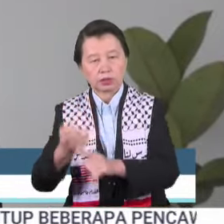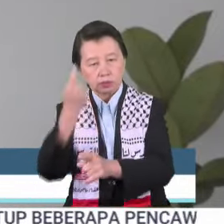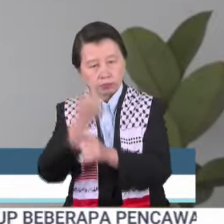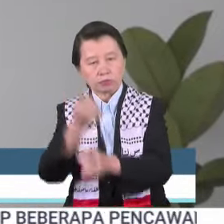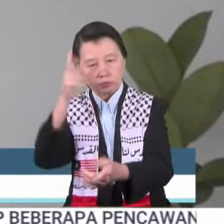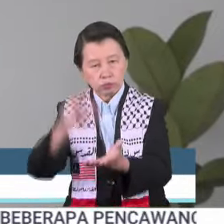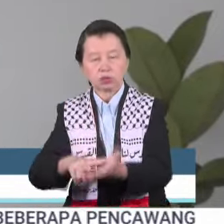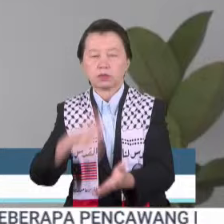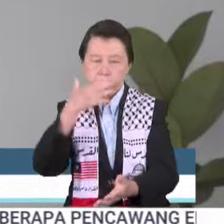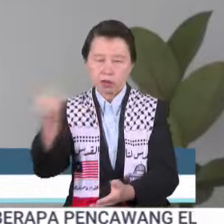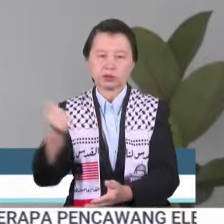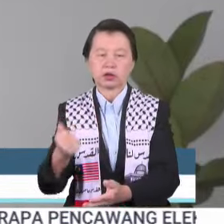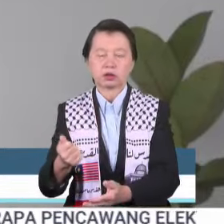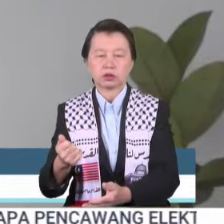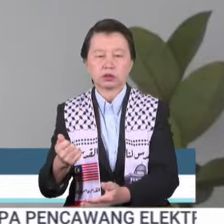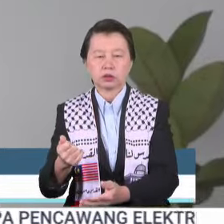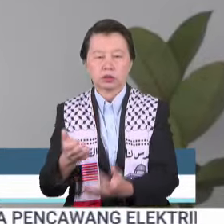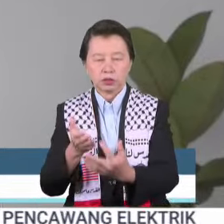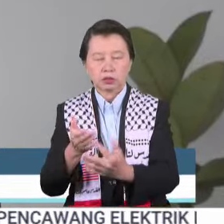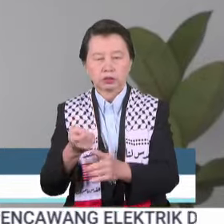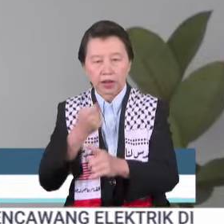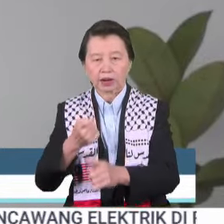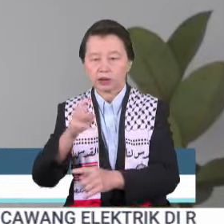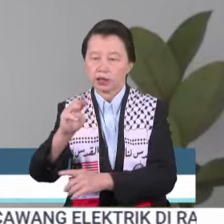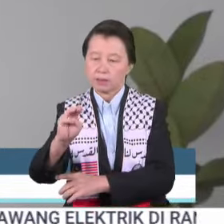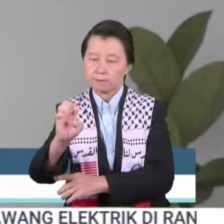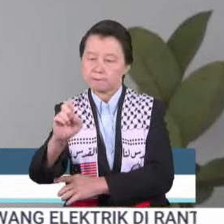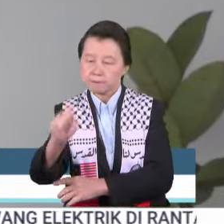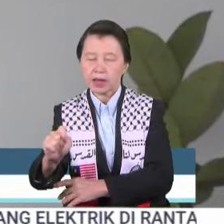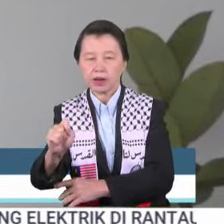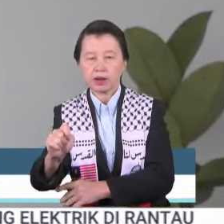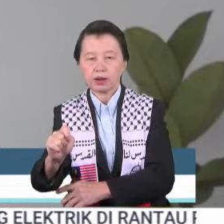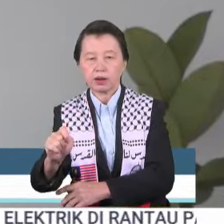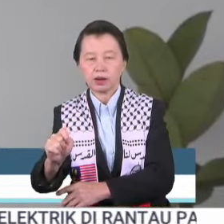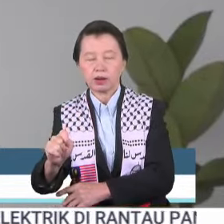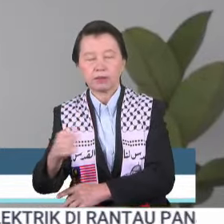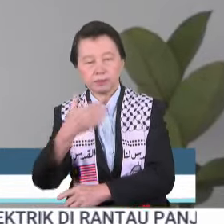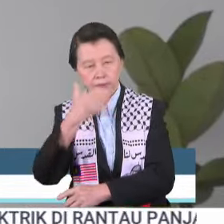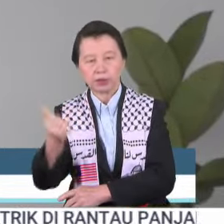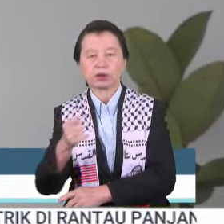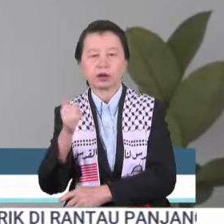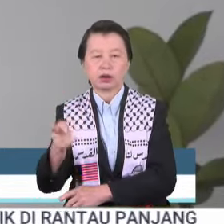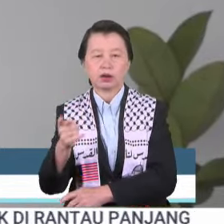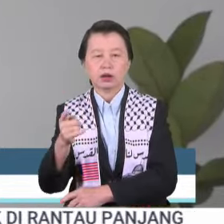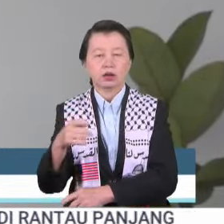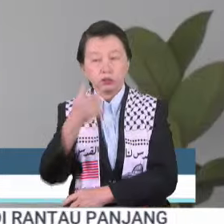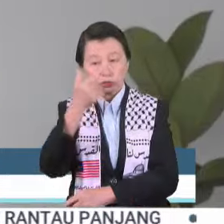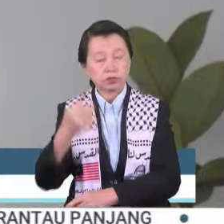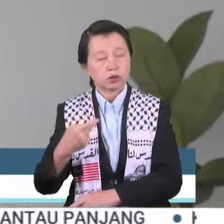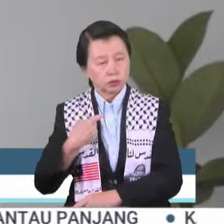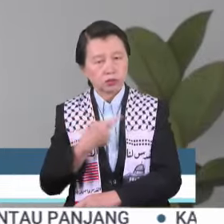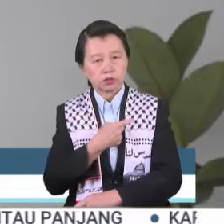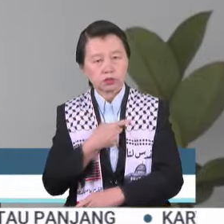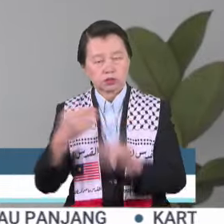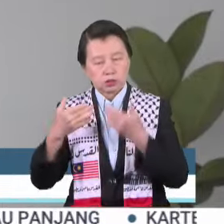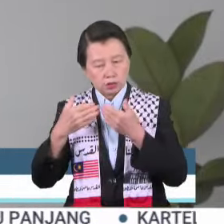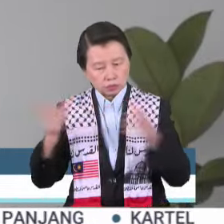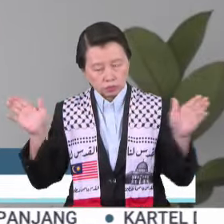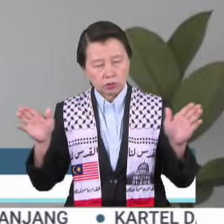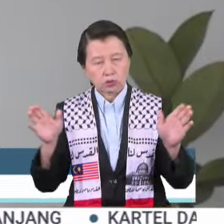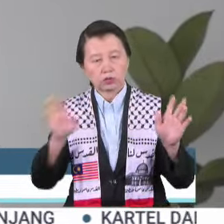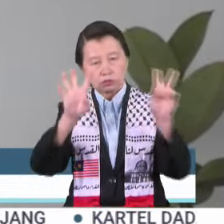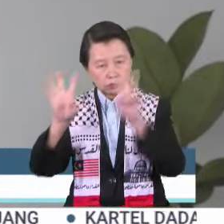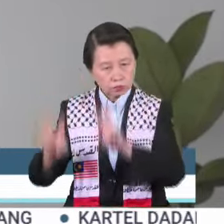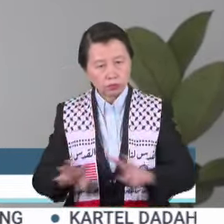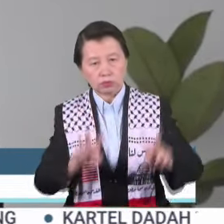sah yang sah I ituu Malaysia kita sentiasa terbuka dengan kita beroperasi 2 jam sebenarnya